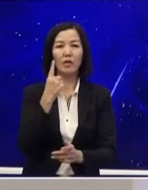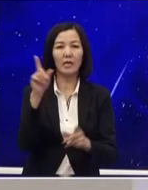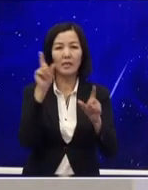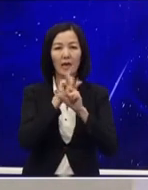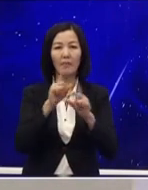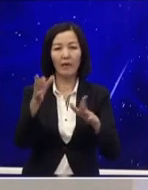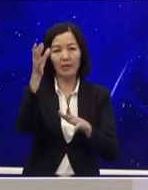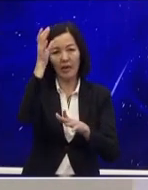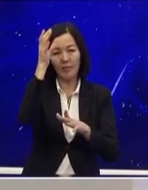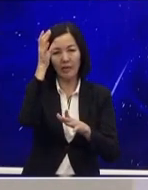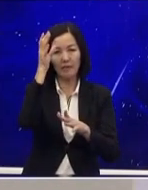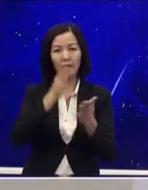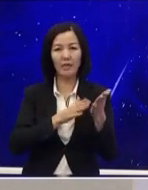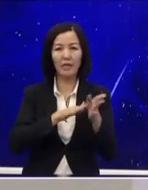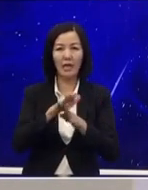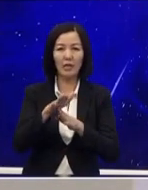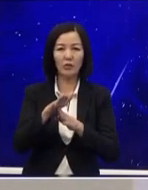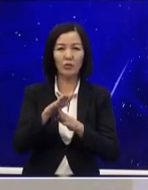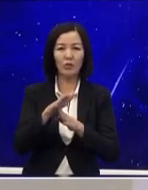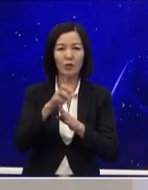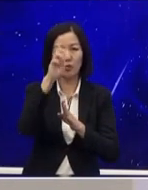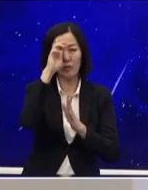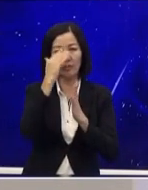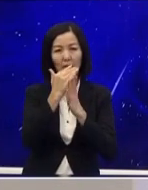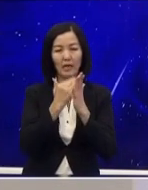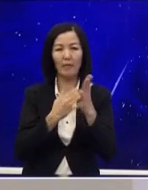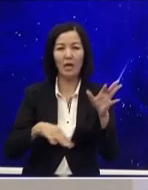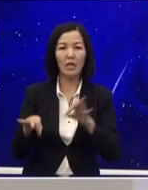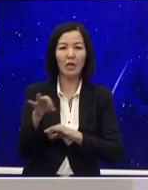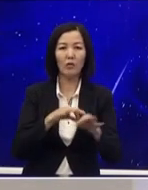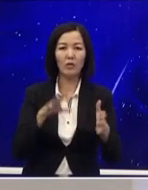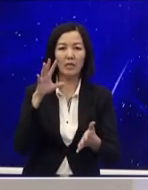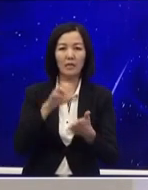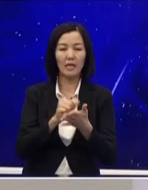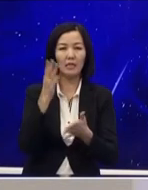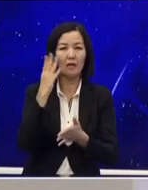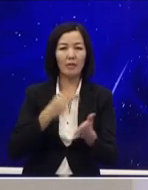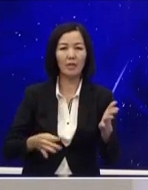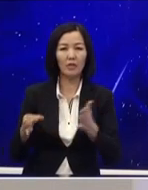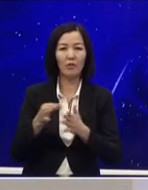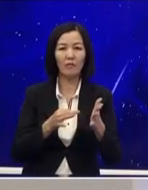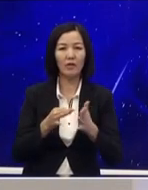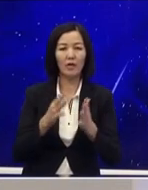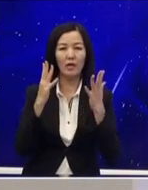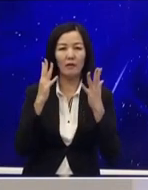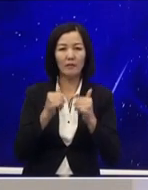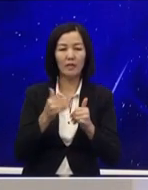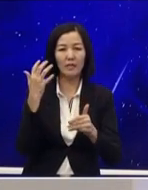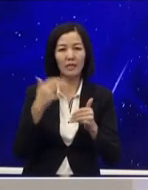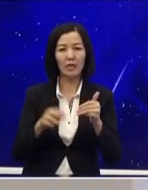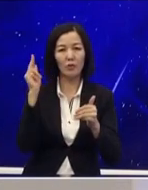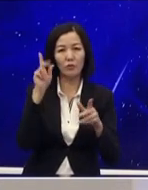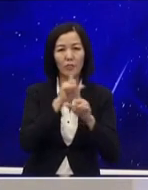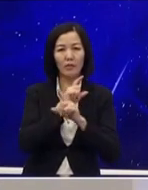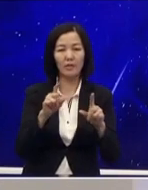41 объект образования реализуется в рамках госпрограммы «Дорожная карта занятости» в Алматинской области. В их числе средние